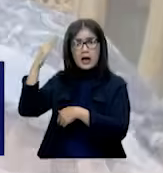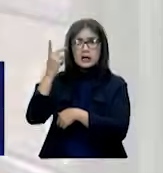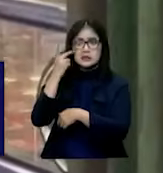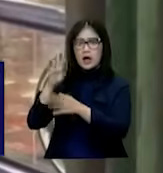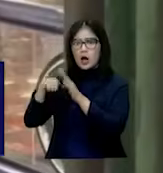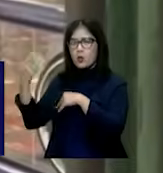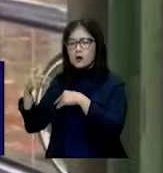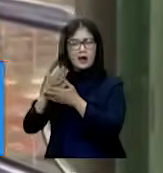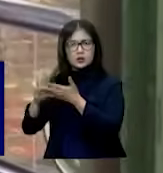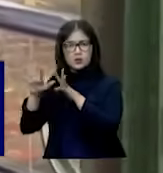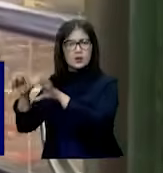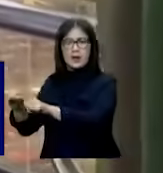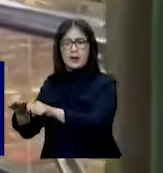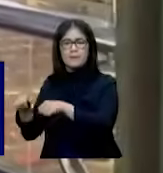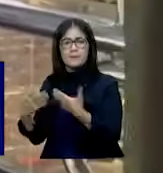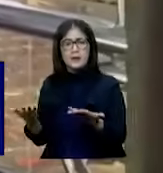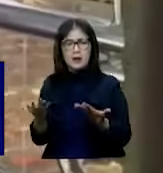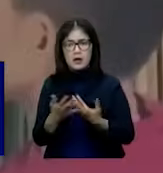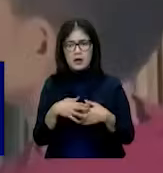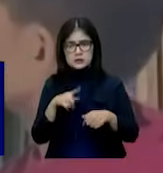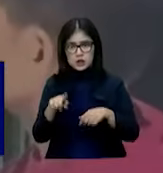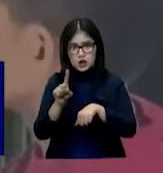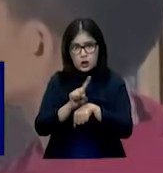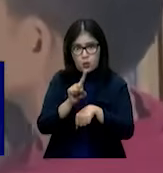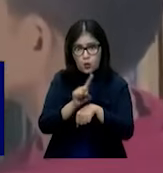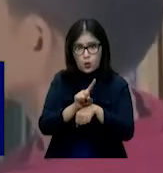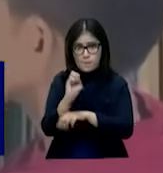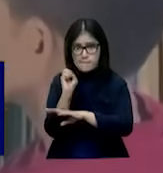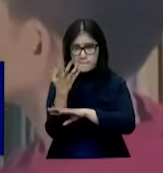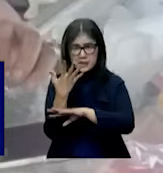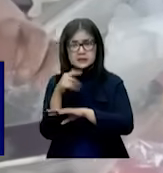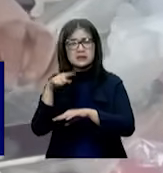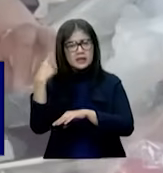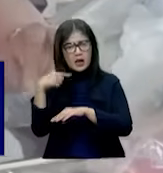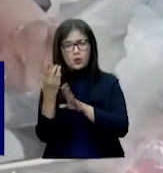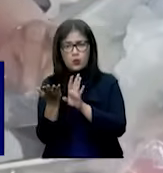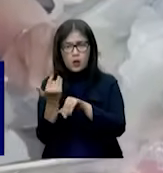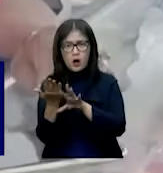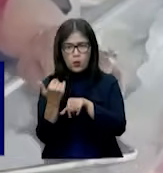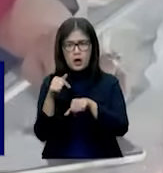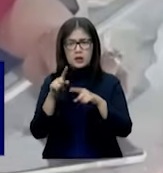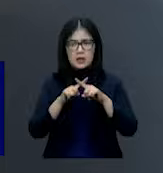juga. Aksi pencurian di toko emas seperti ini sudah kerap terjadi, dilakukan berkelompok.